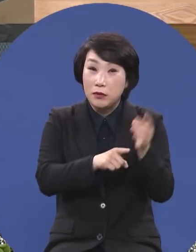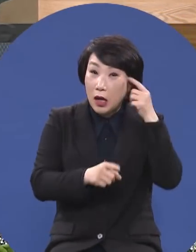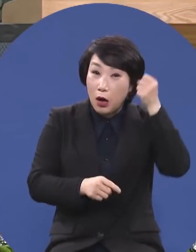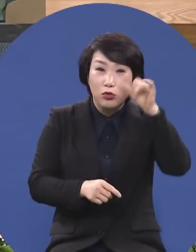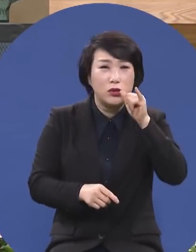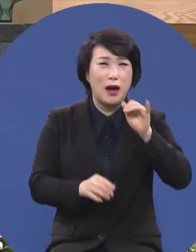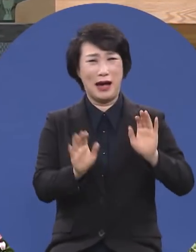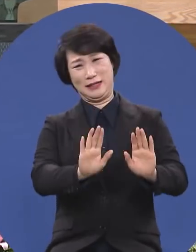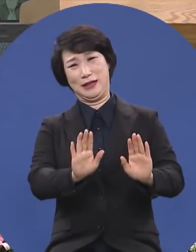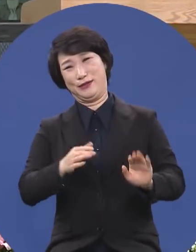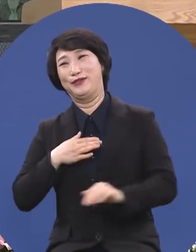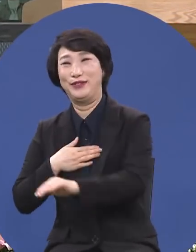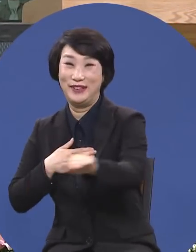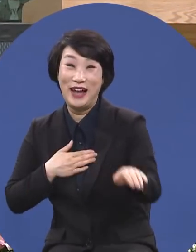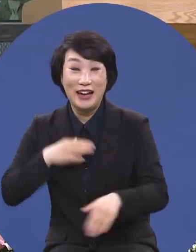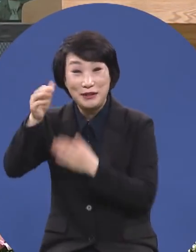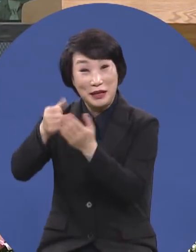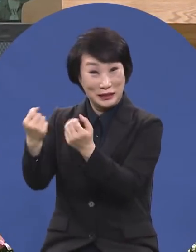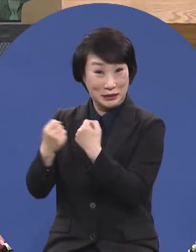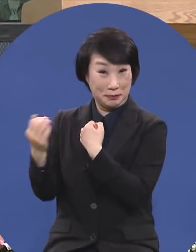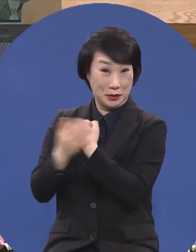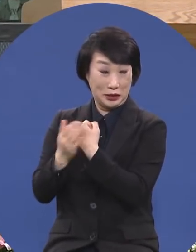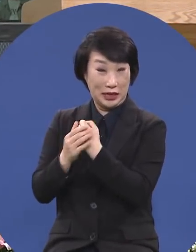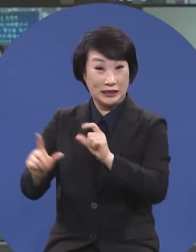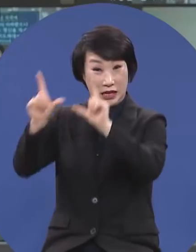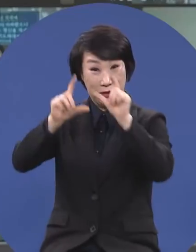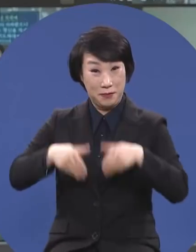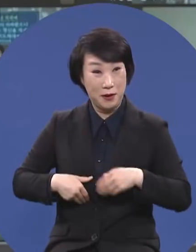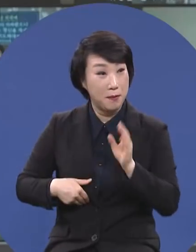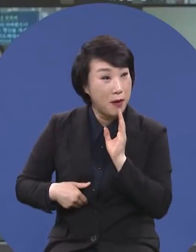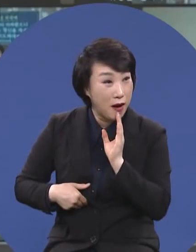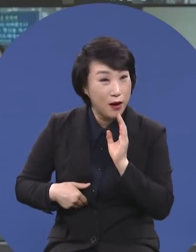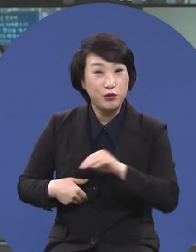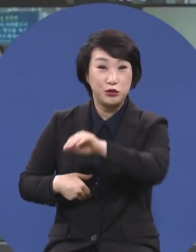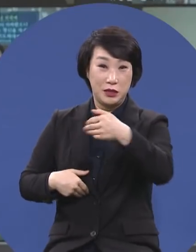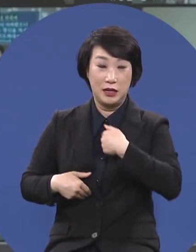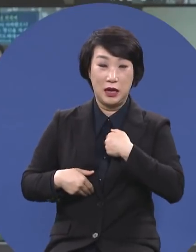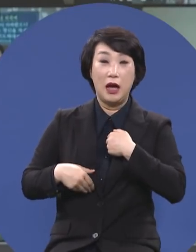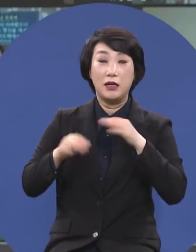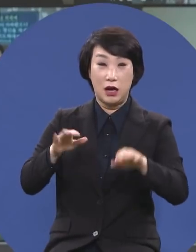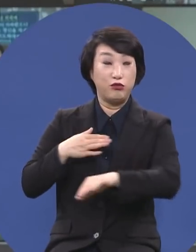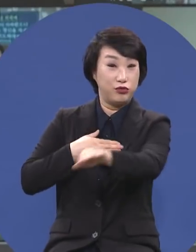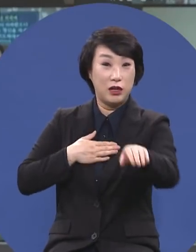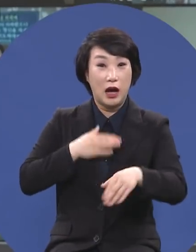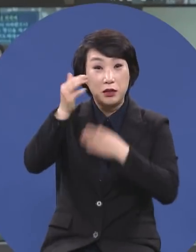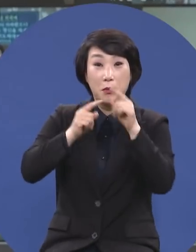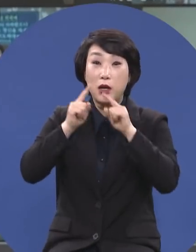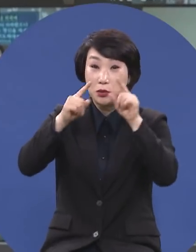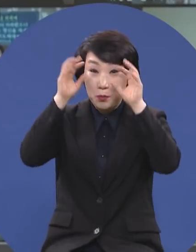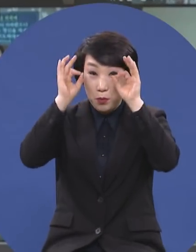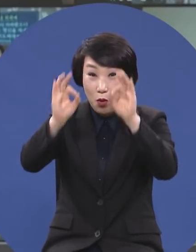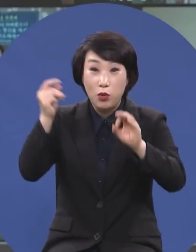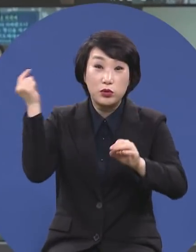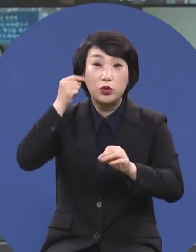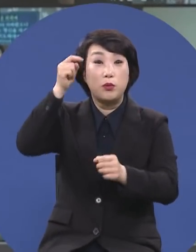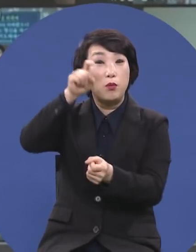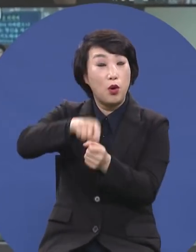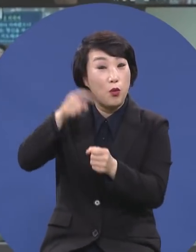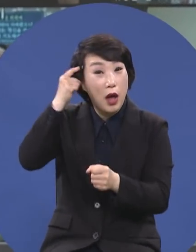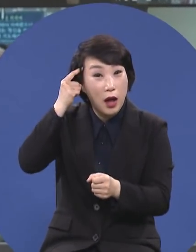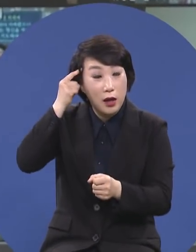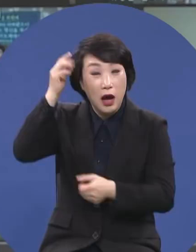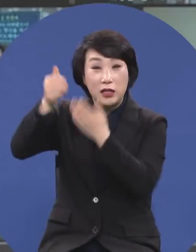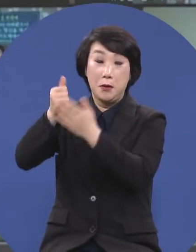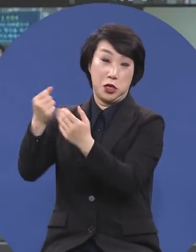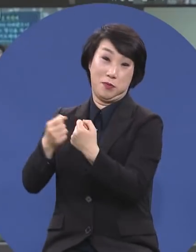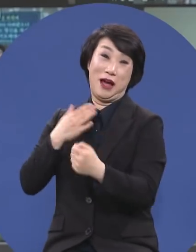아니야, 우리는 하나님의 동력으로 사는 거야. 우리가 말씀 듣습니까? 하나님의 동력을 아는 것이요.